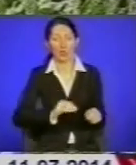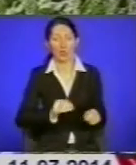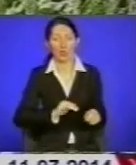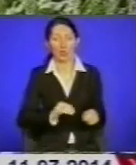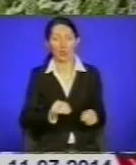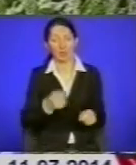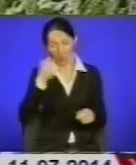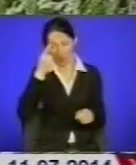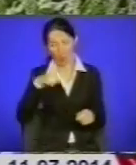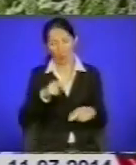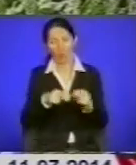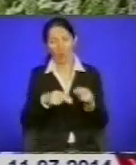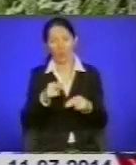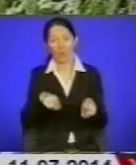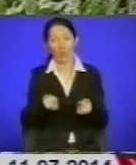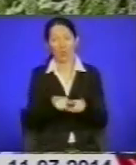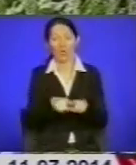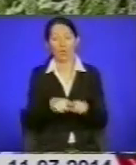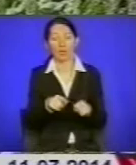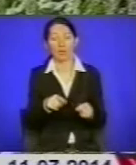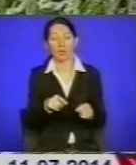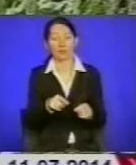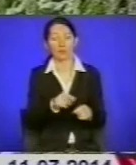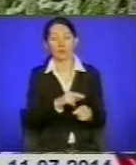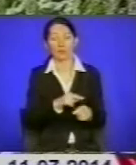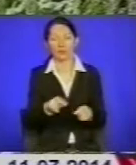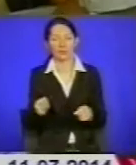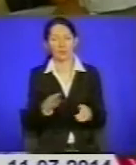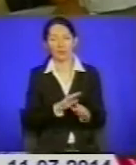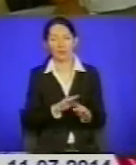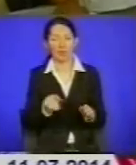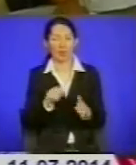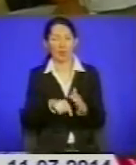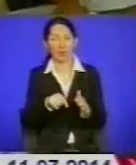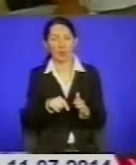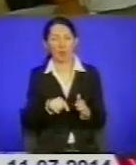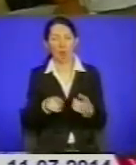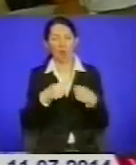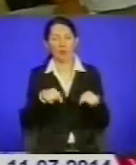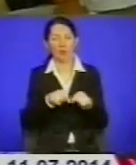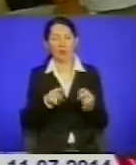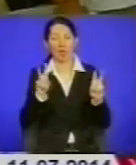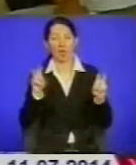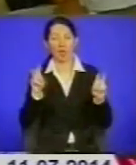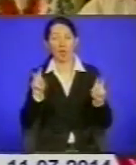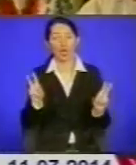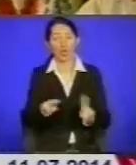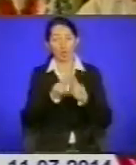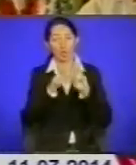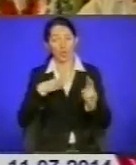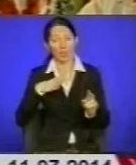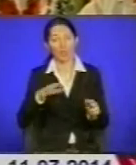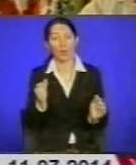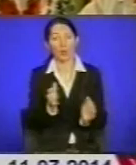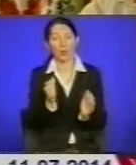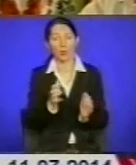і знаєте, побудували такі зовсім некоректного такого характеру. Організація «Зорі надії» опікується правовим захистом інвалідів